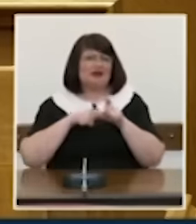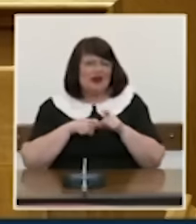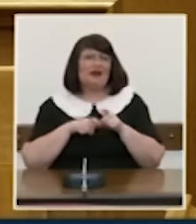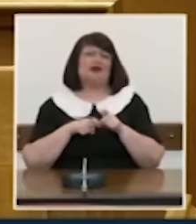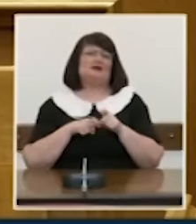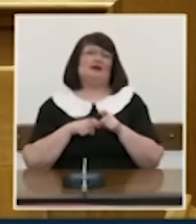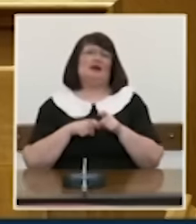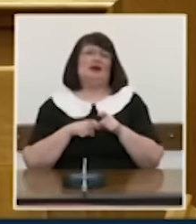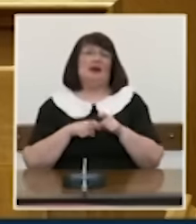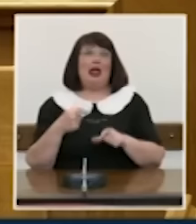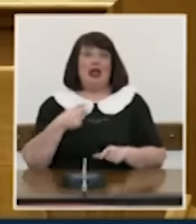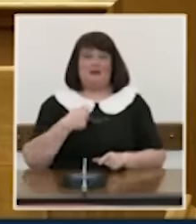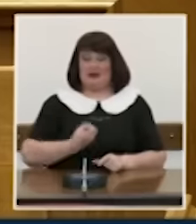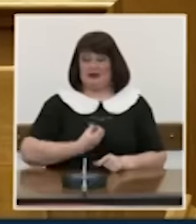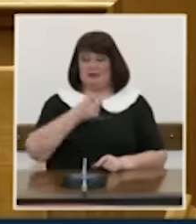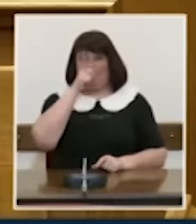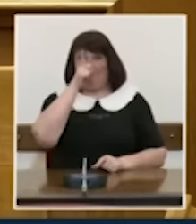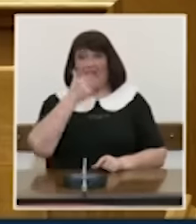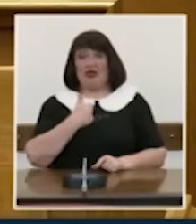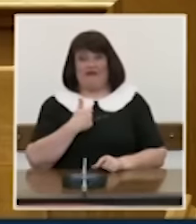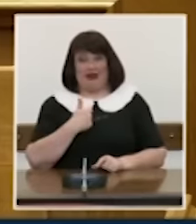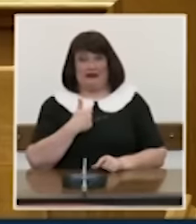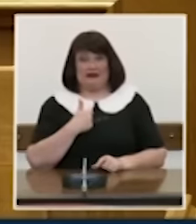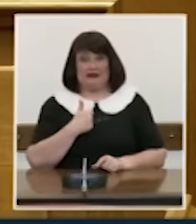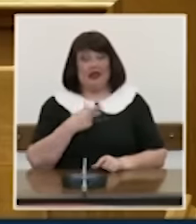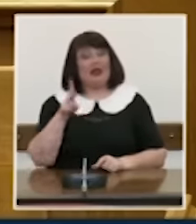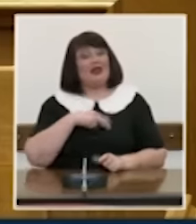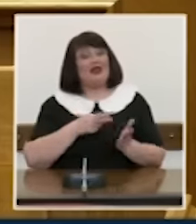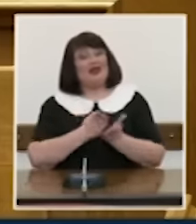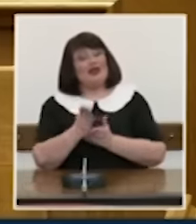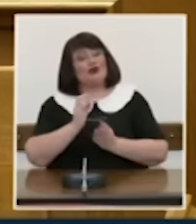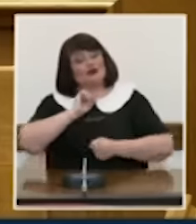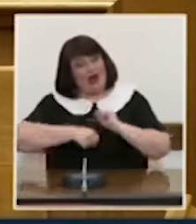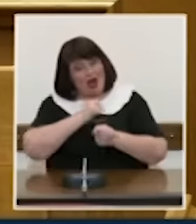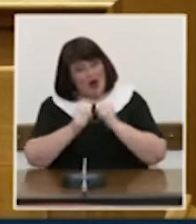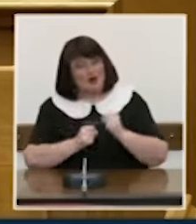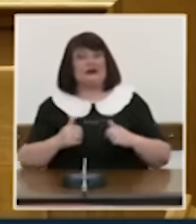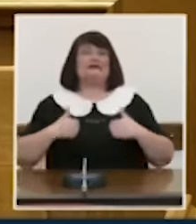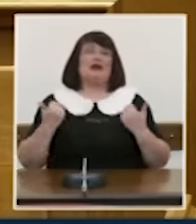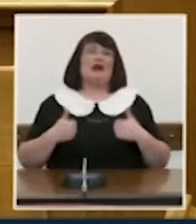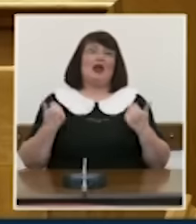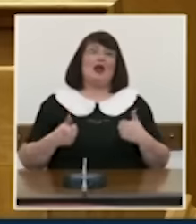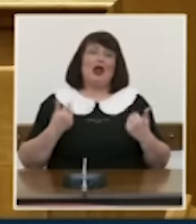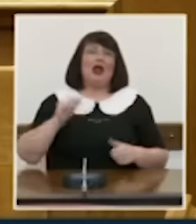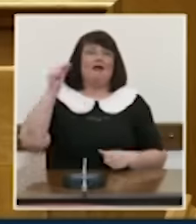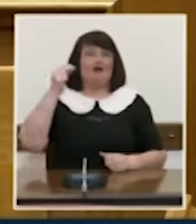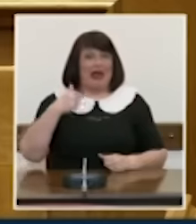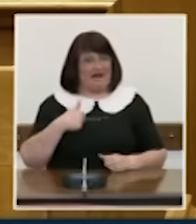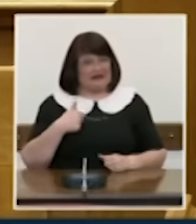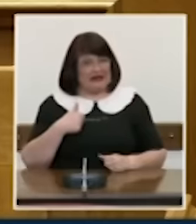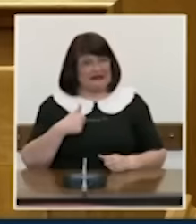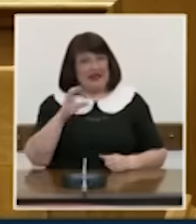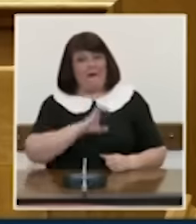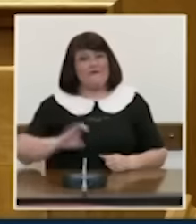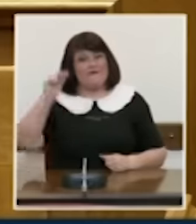Είμαστε περήφανοι που σε όλους αυτούς τους δίκαιους αγώνες του λαού και της νεολαίας, οι βουλευτές και οι ευρωβουλευτές